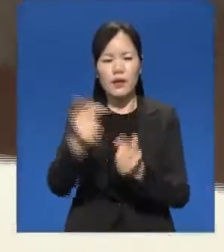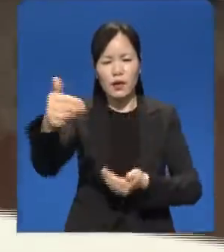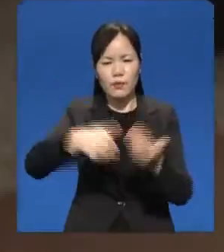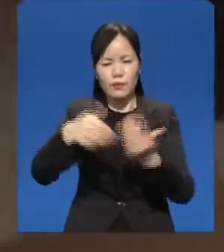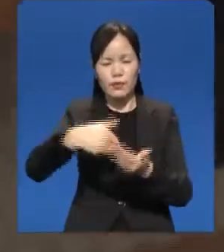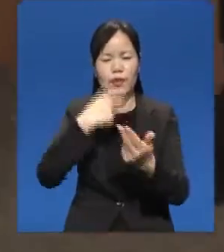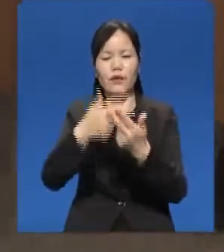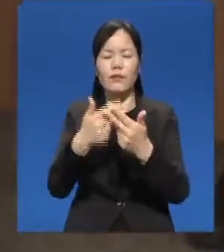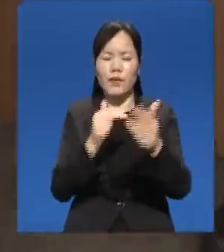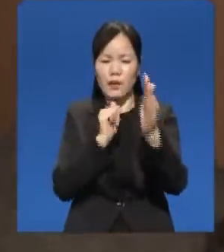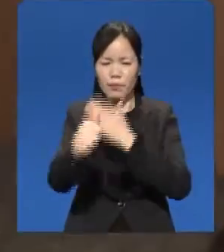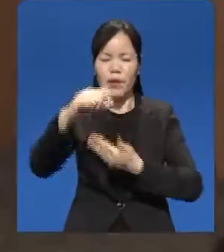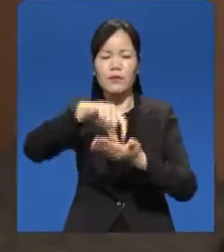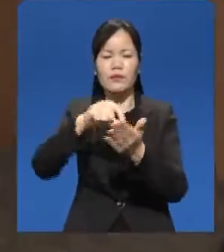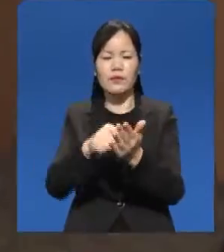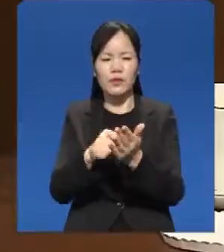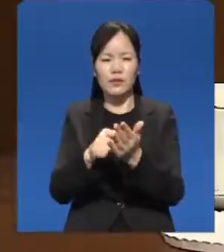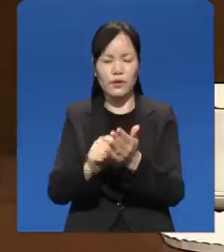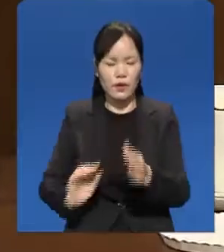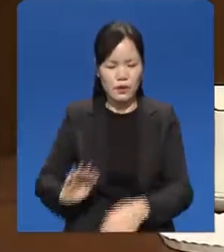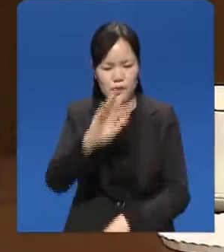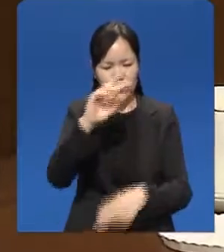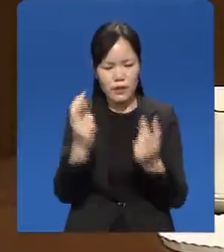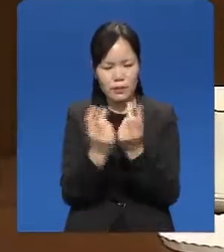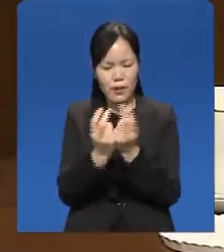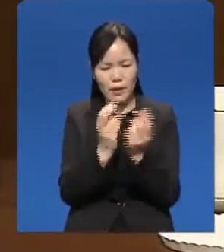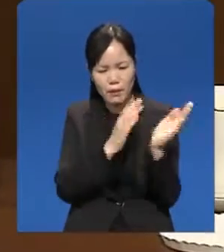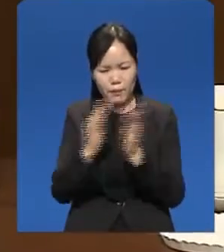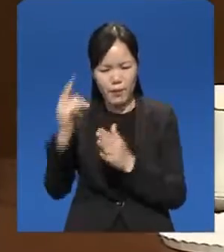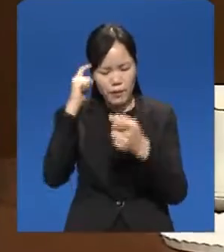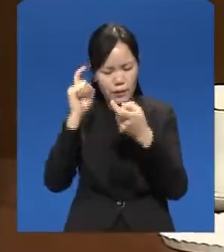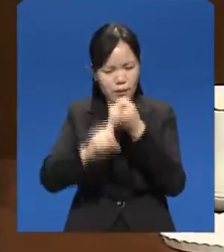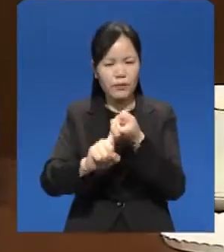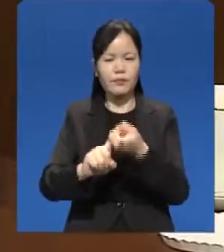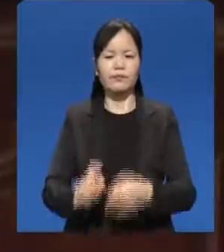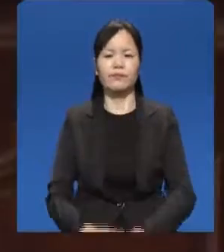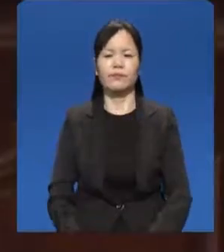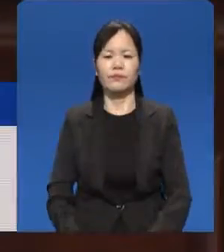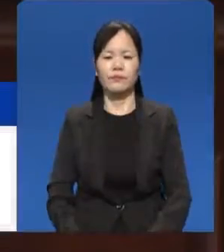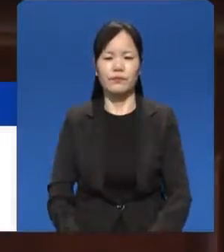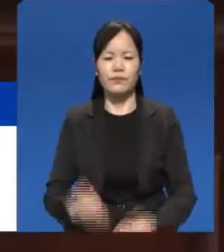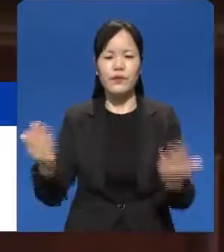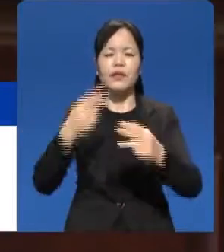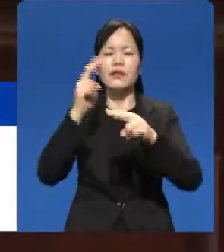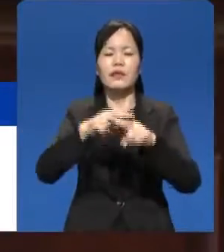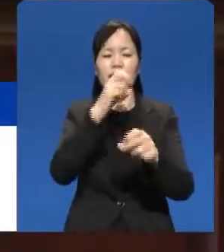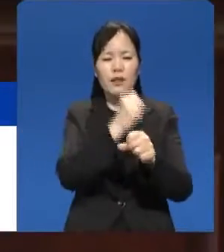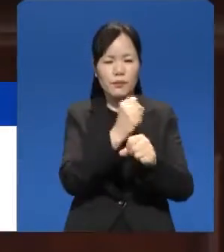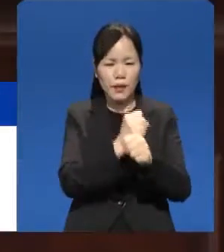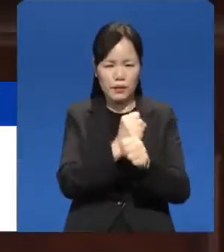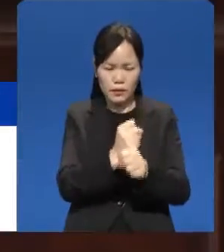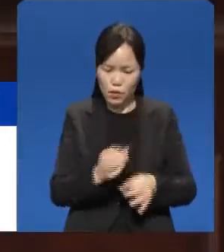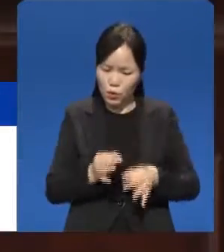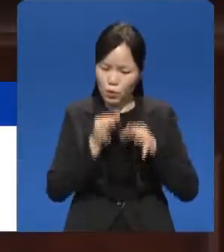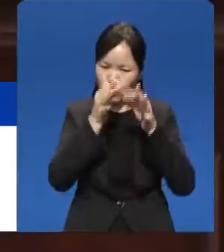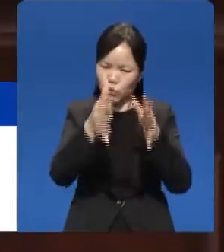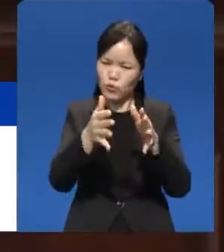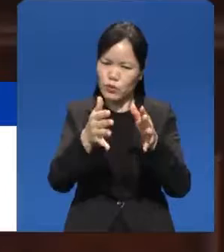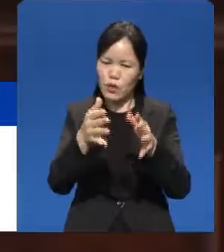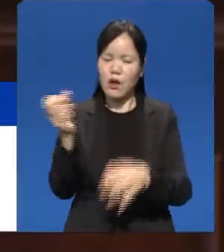무역협회를 방문할 만큼 성장 방안 마련에 관심을 갖고 있습니다. 일자리 만들어내면서 투자도